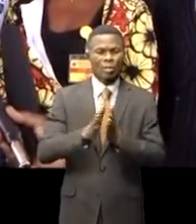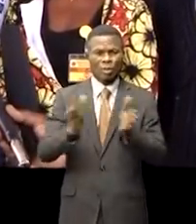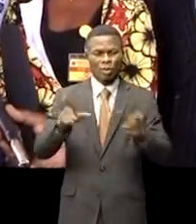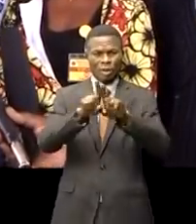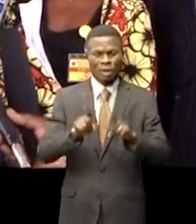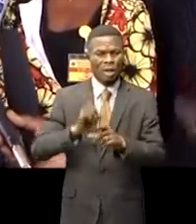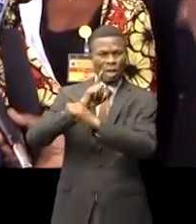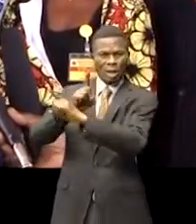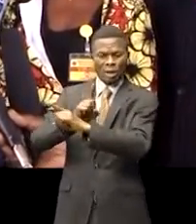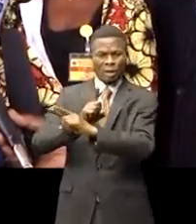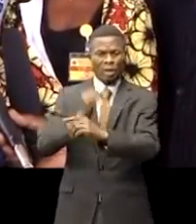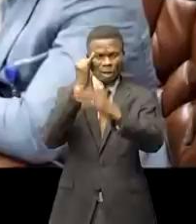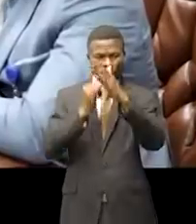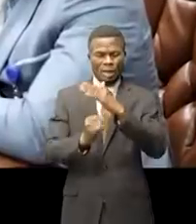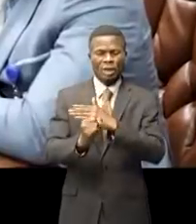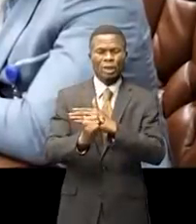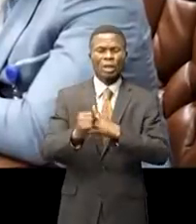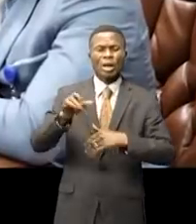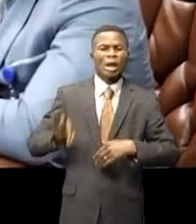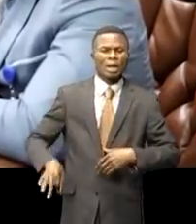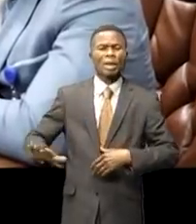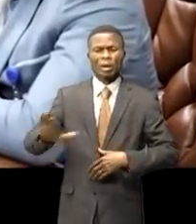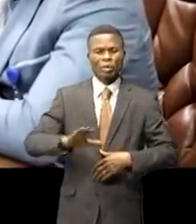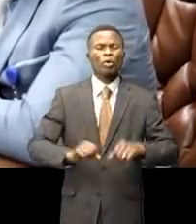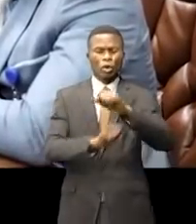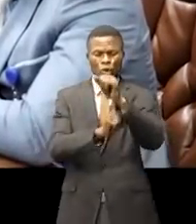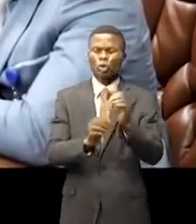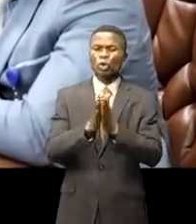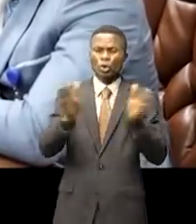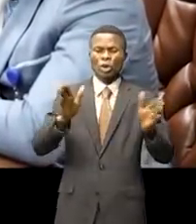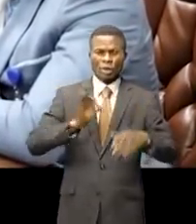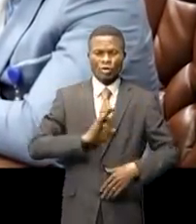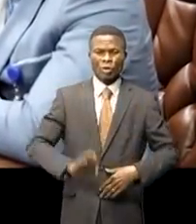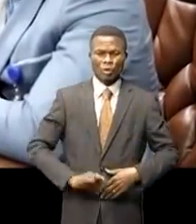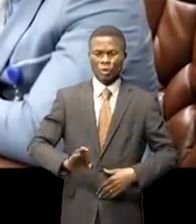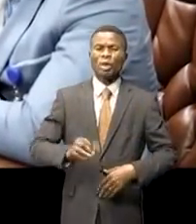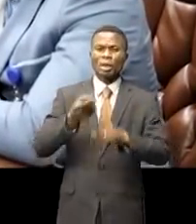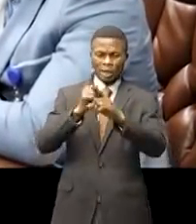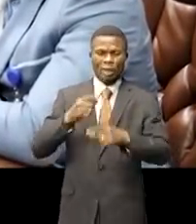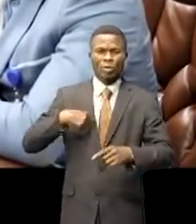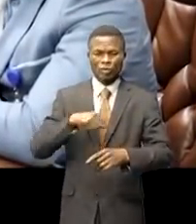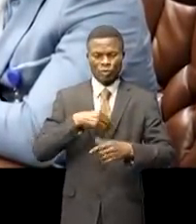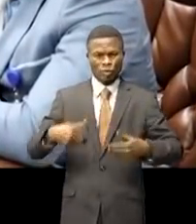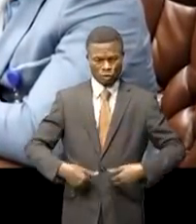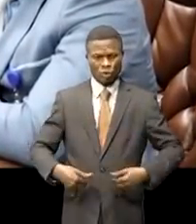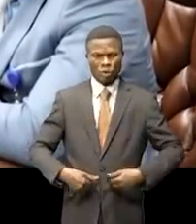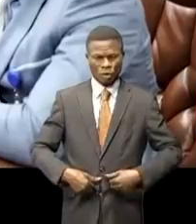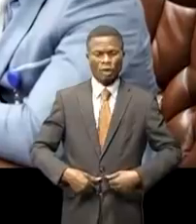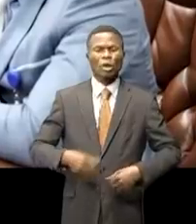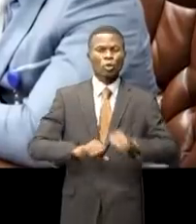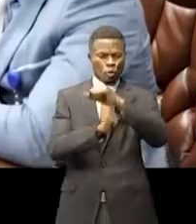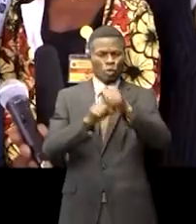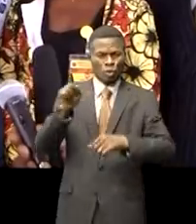la protection de l'intégrité du territoire national nous les soutenons entièrement puisqu'ils viennent de nous il est notre émanations nous les soutenons